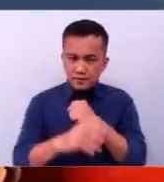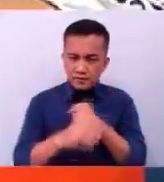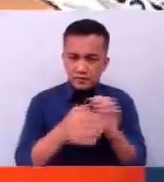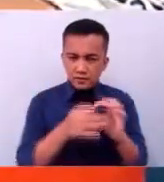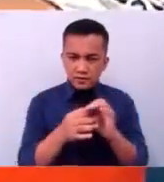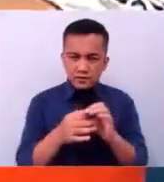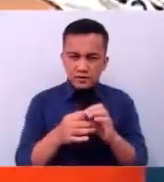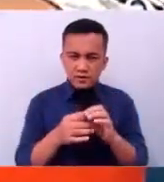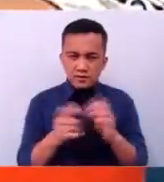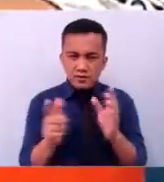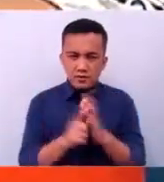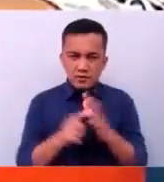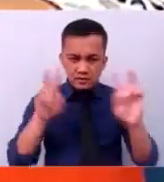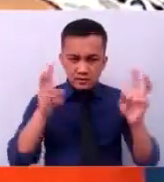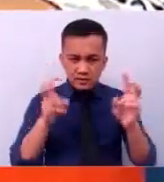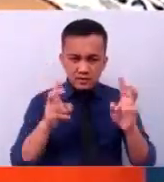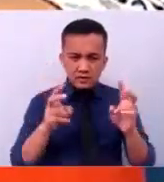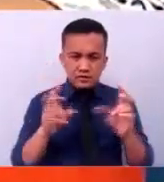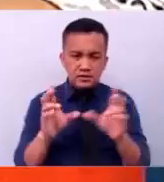ng kanilang kampanya.